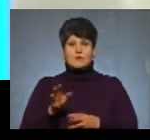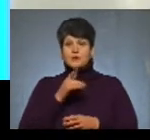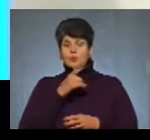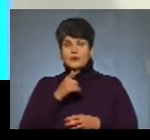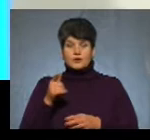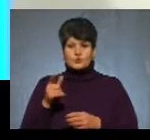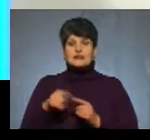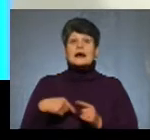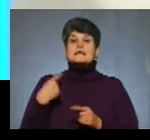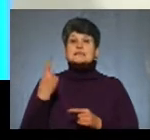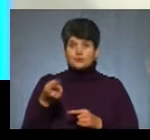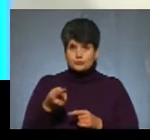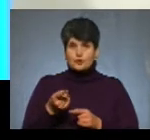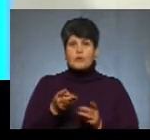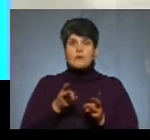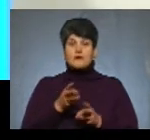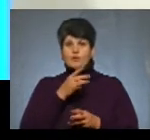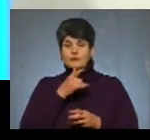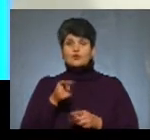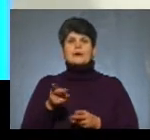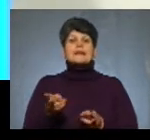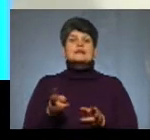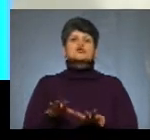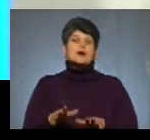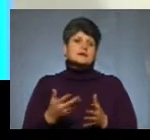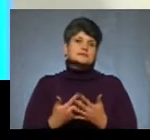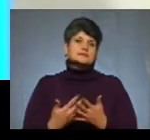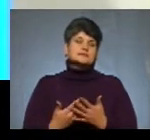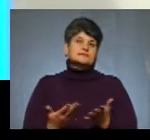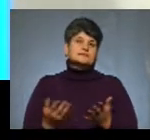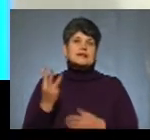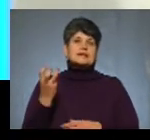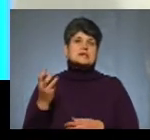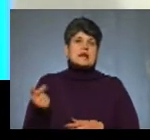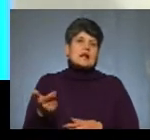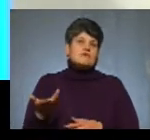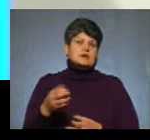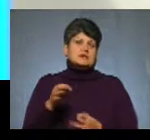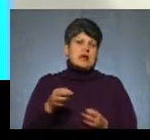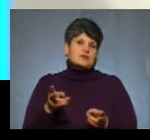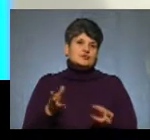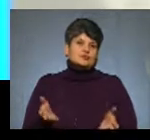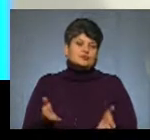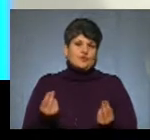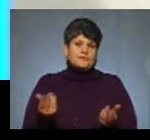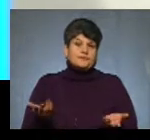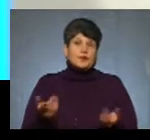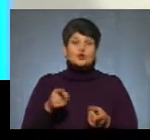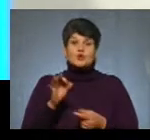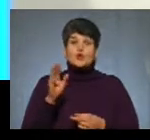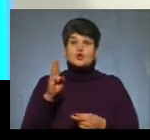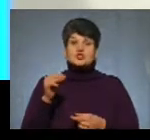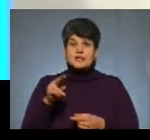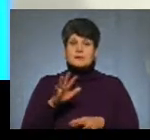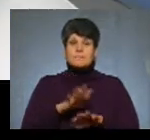вже наступного опалювального періоду, в неї залишилося, скажімо так, 300 гривень залишку. То тоді Ощадбанк